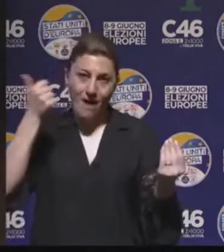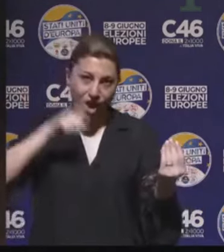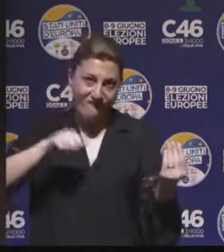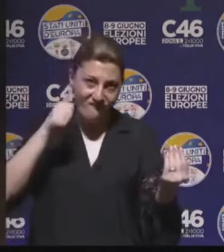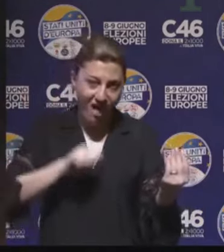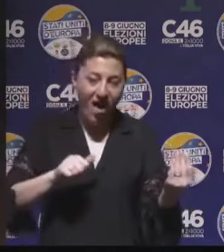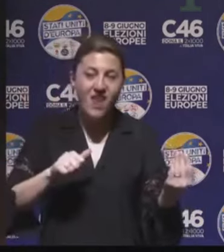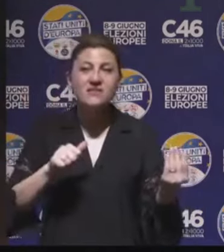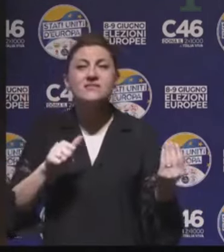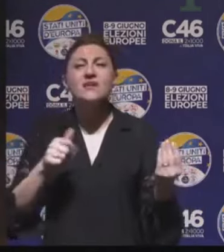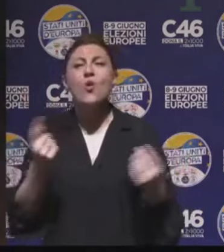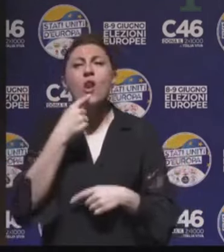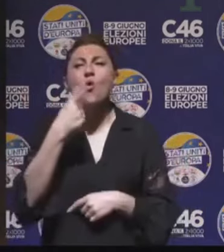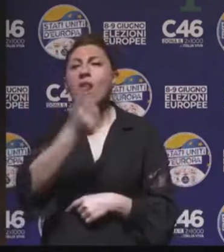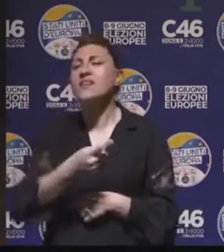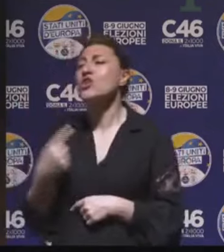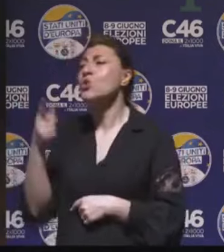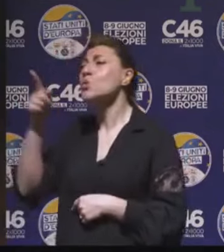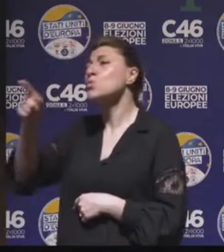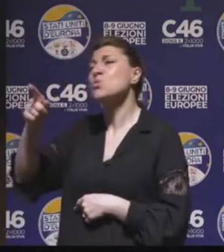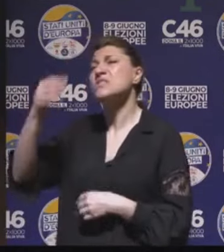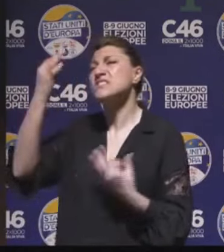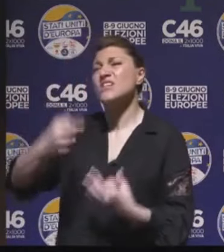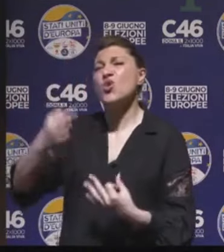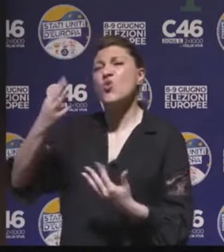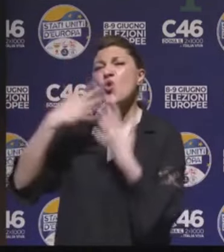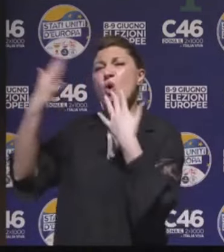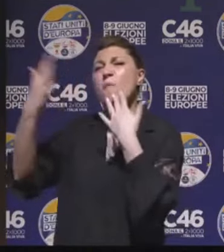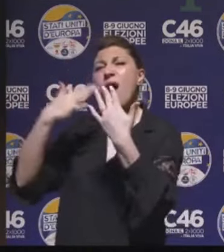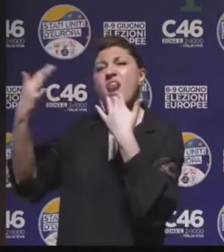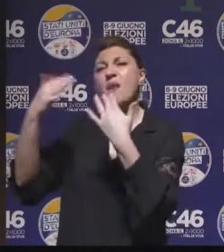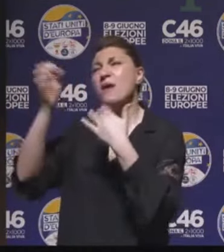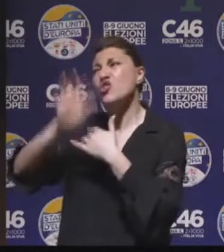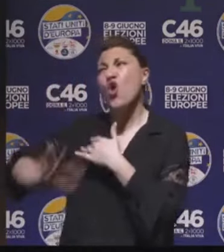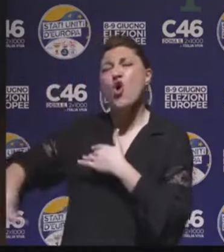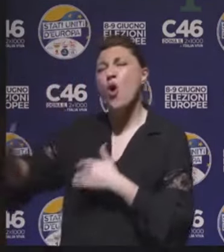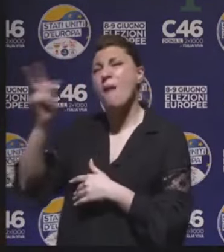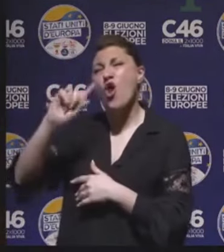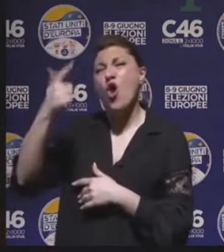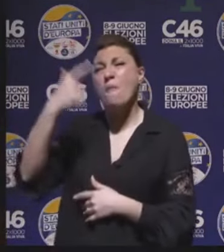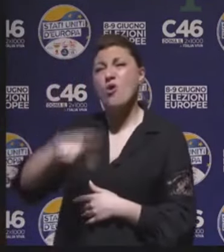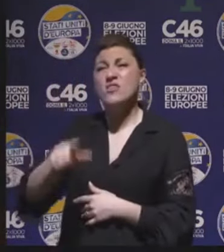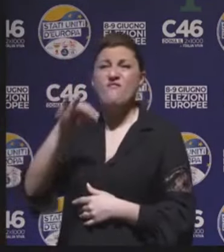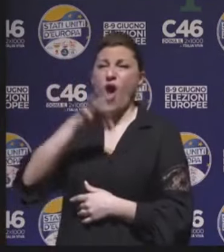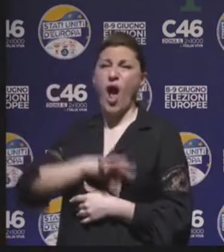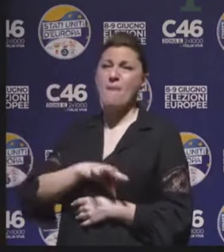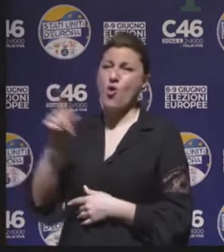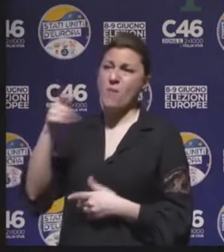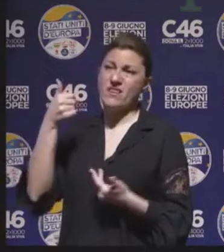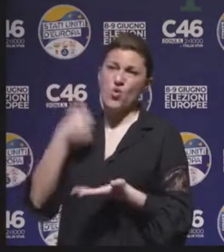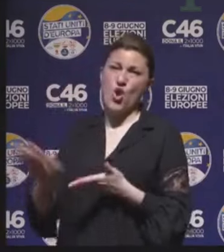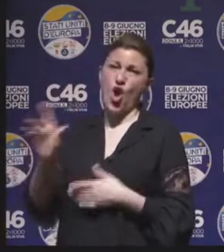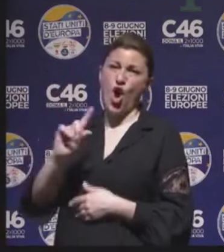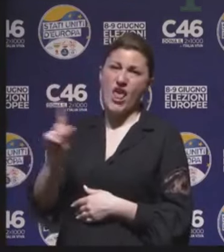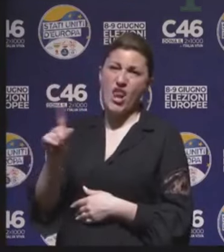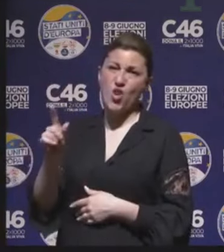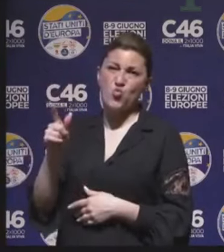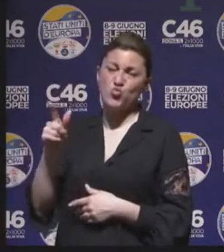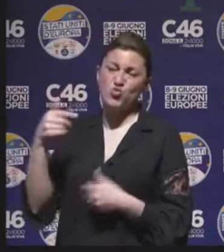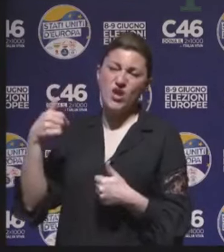per il Parlamento Europeo perché non rinuncerà ai suoi emolumenti Io sono in corsa per il Parlamento Europeo e se vinco ci